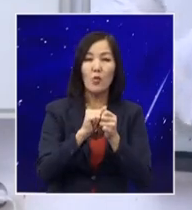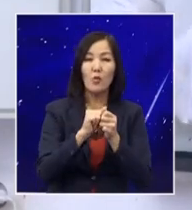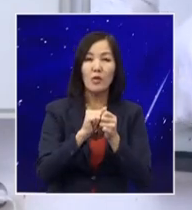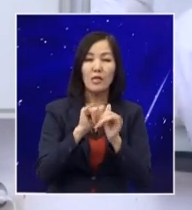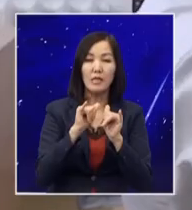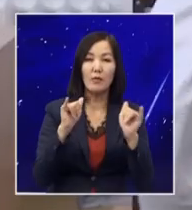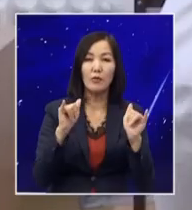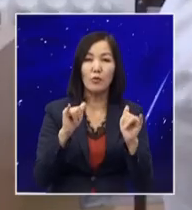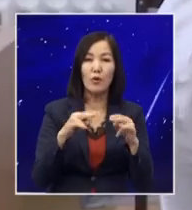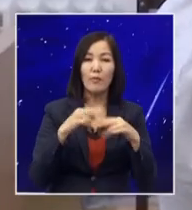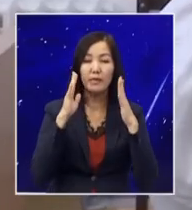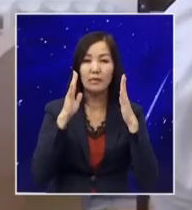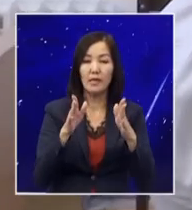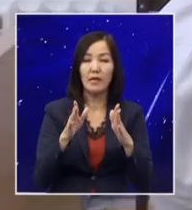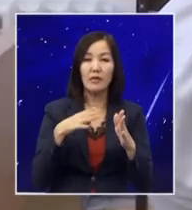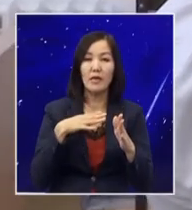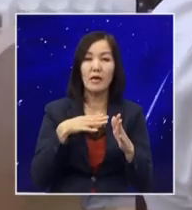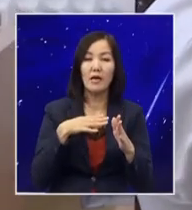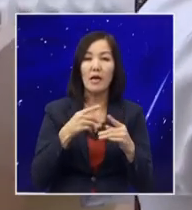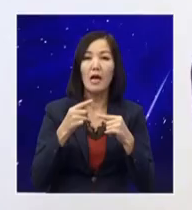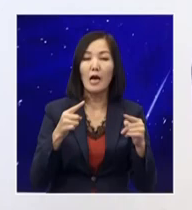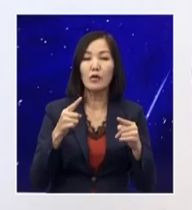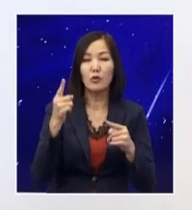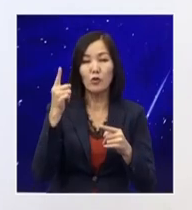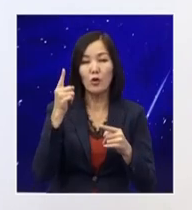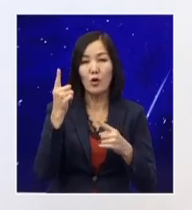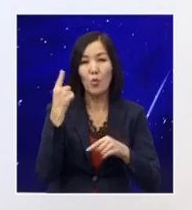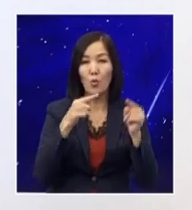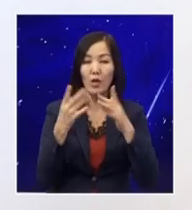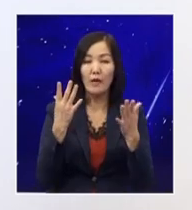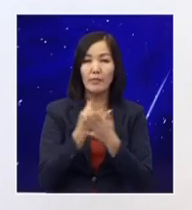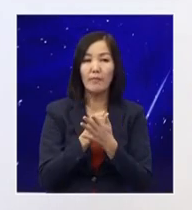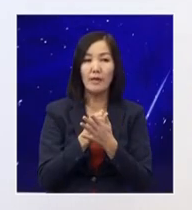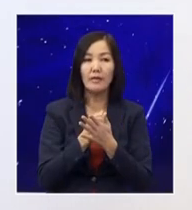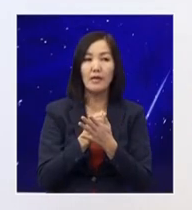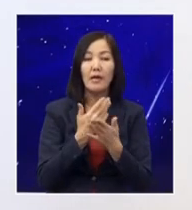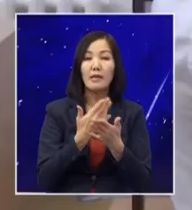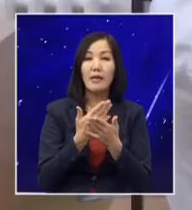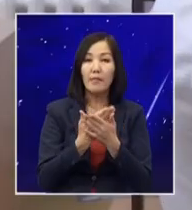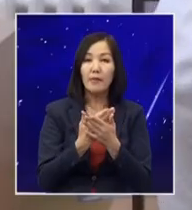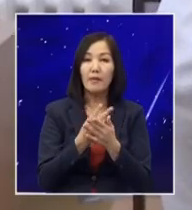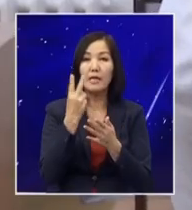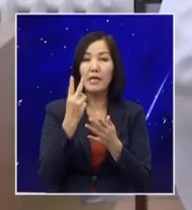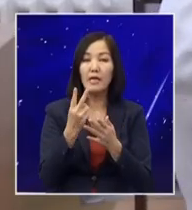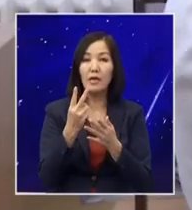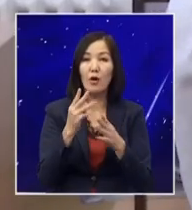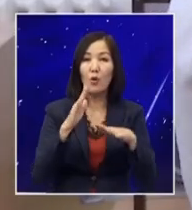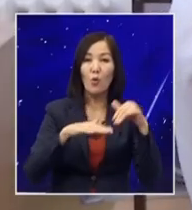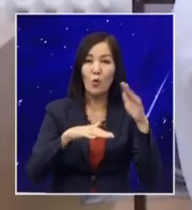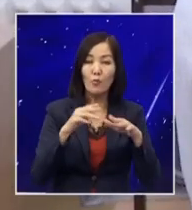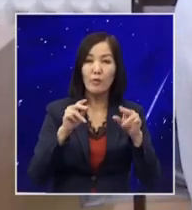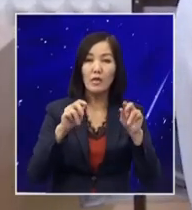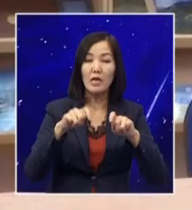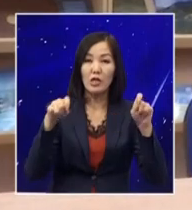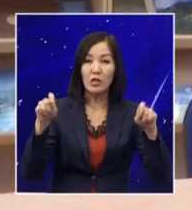аударады. Жады жұмысын жақсарту мақсатында түрлі әдістер ойлап тапқан. Соның бірі мынадай. Оқушы қос қолымен қатар жазады. Сол